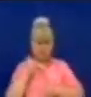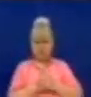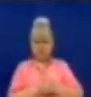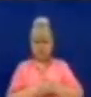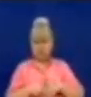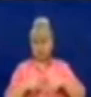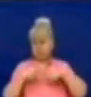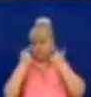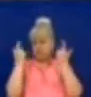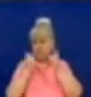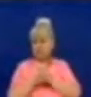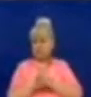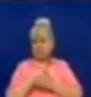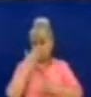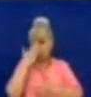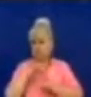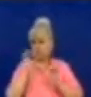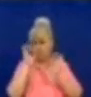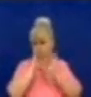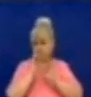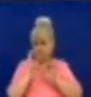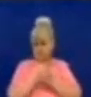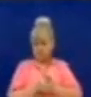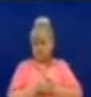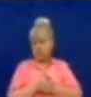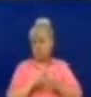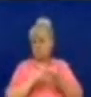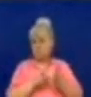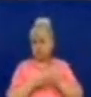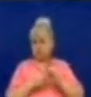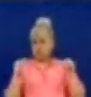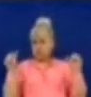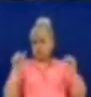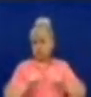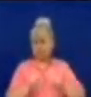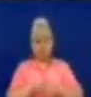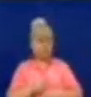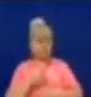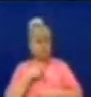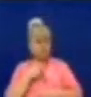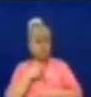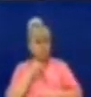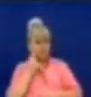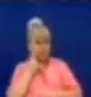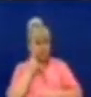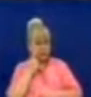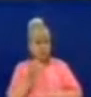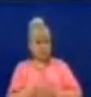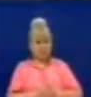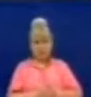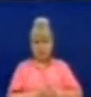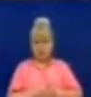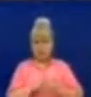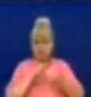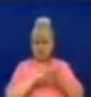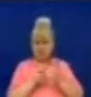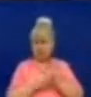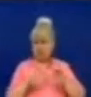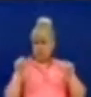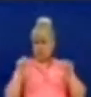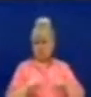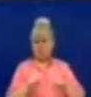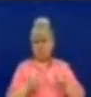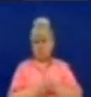qartazi nuk po kemi sukses. Pra janë politika të dështuara dhe nëse ne insistojmë në zbatimin rigoroz të një politike të dështuar, kjo